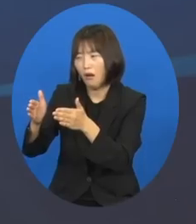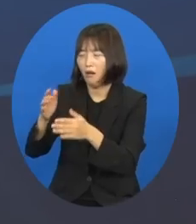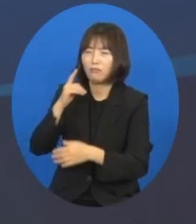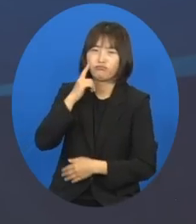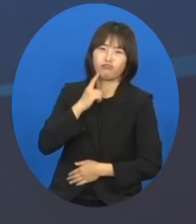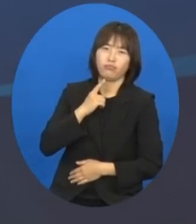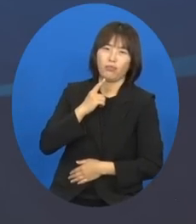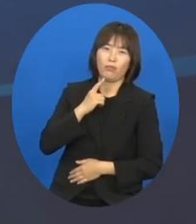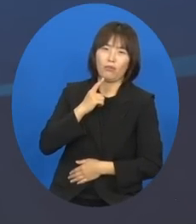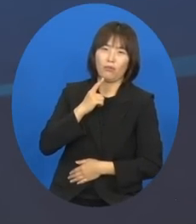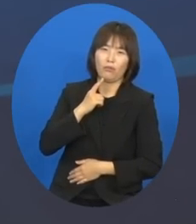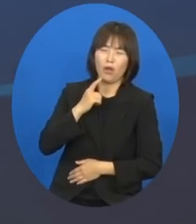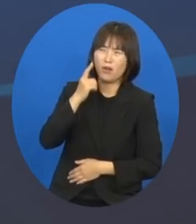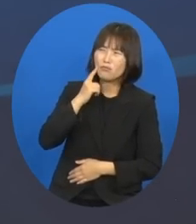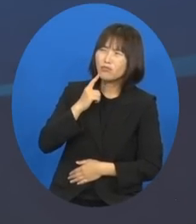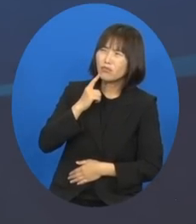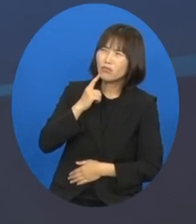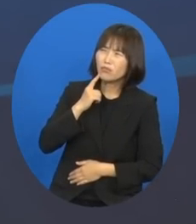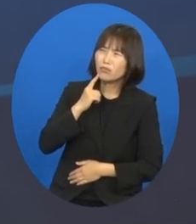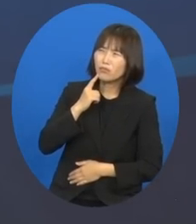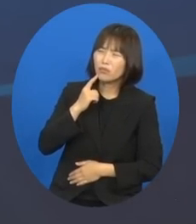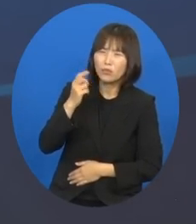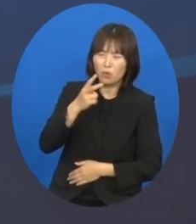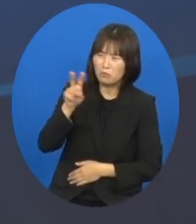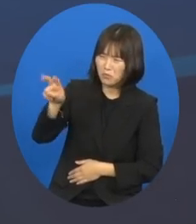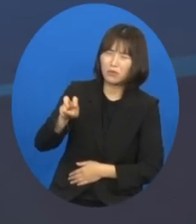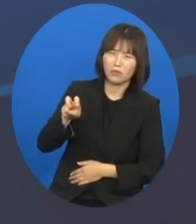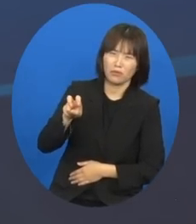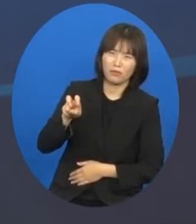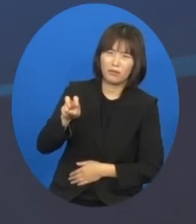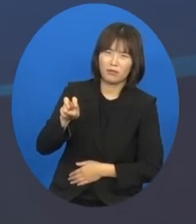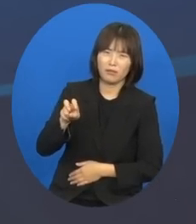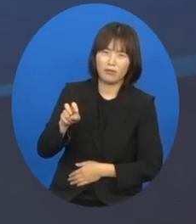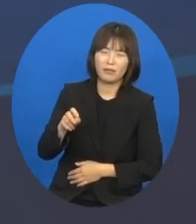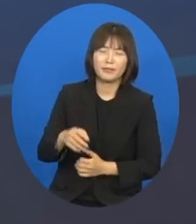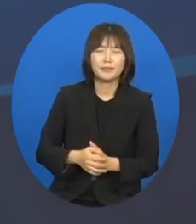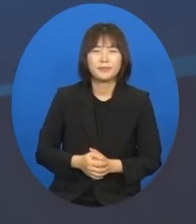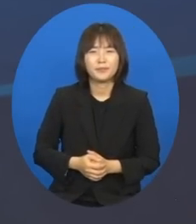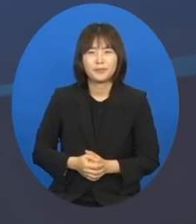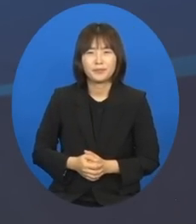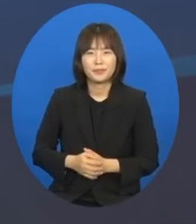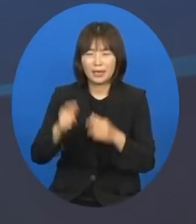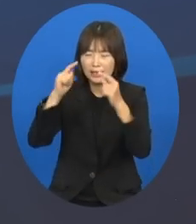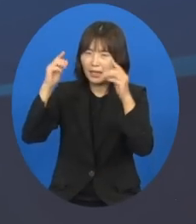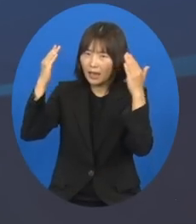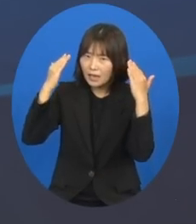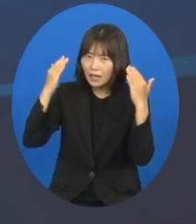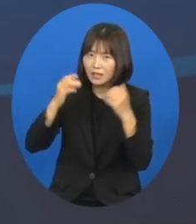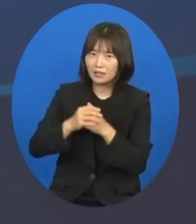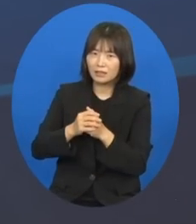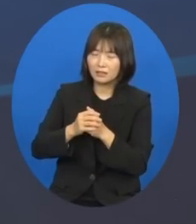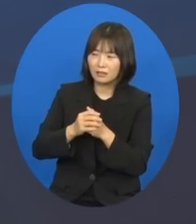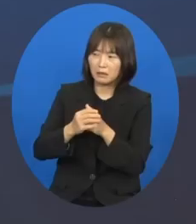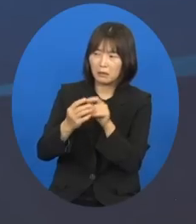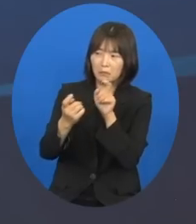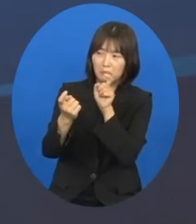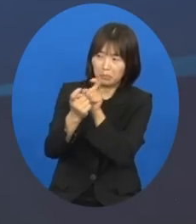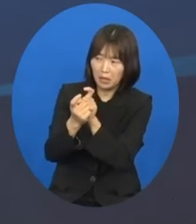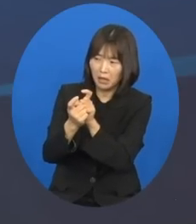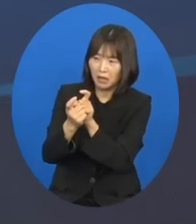부러운게 아니라 밉더라고요 나중에는 그래서 캠퍼스에서 그분만 보면 아버지 잘 만난 사람 저기